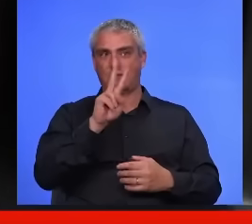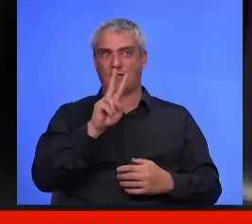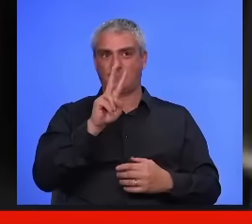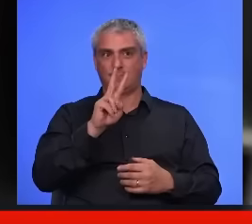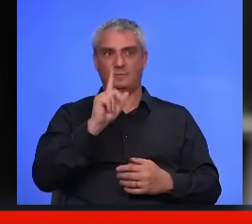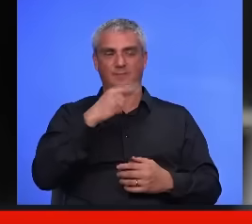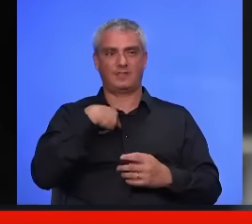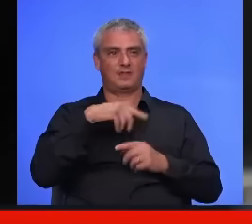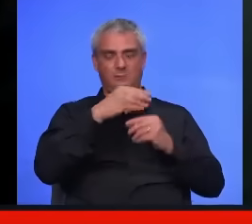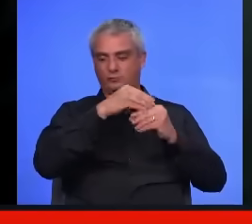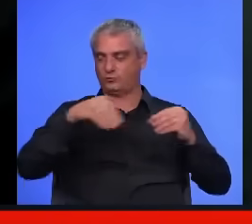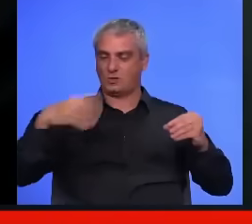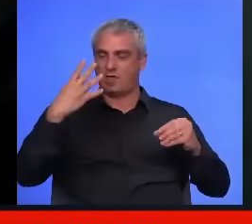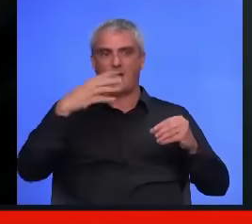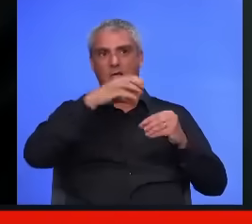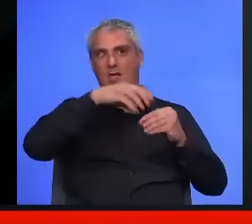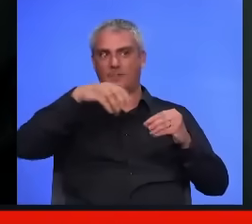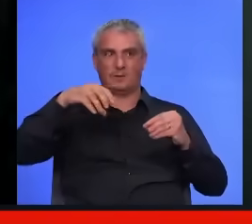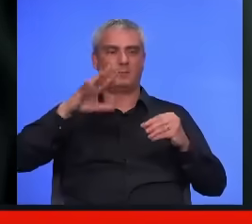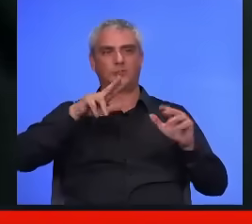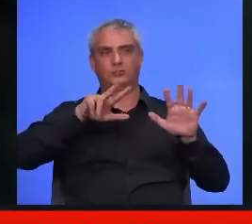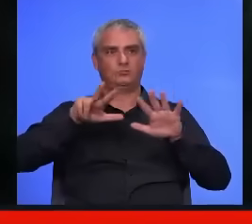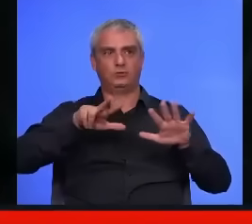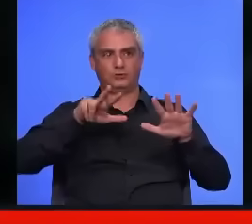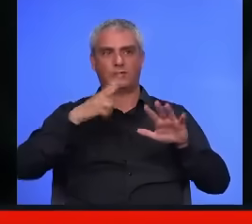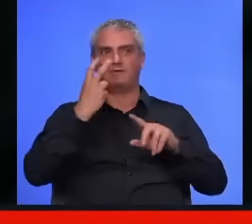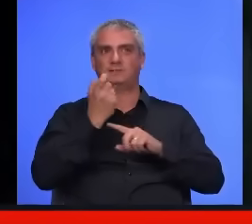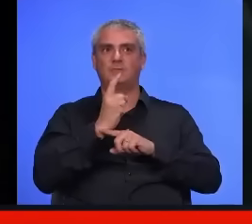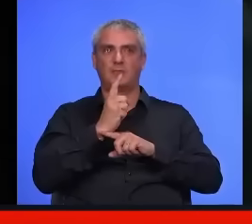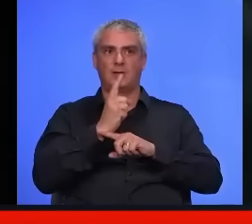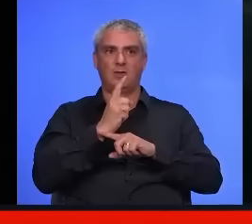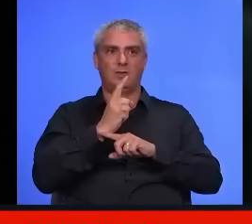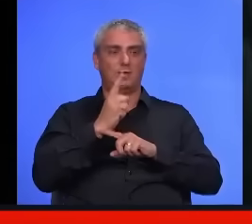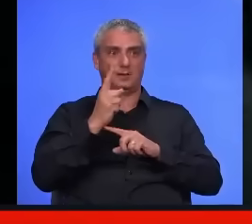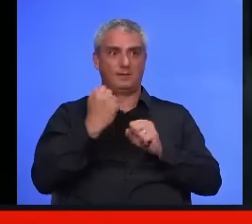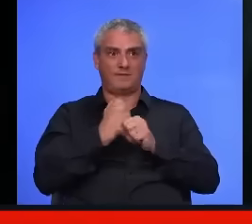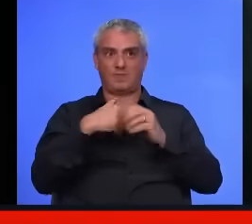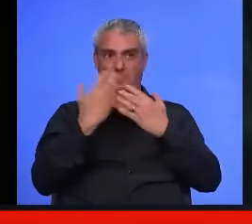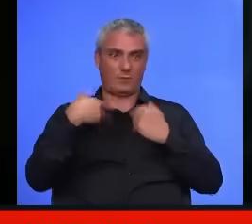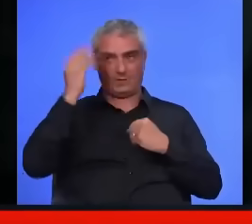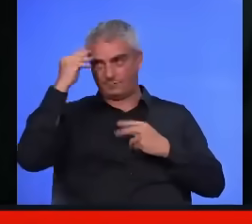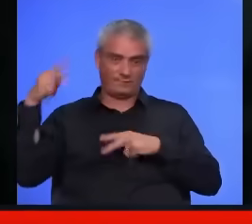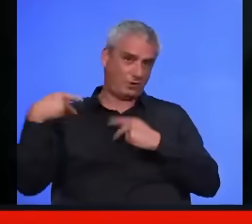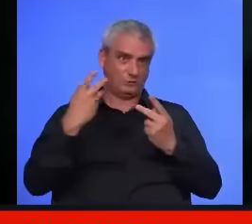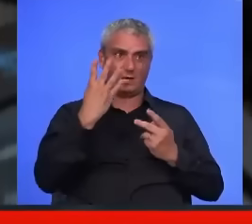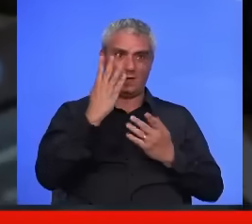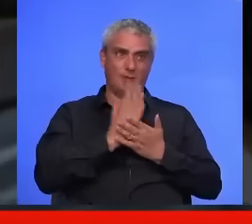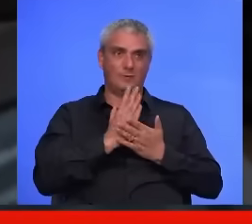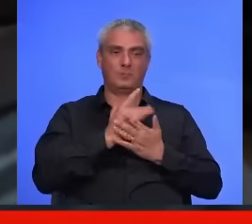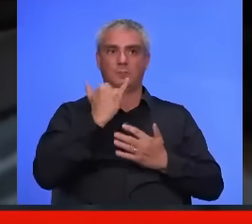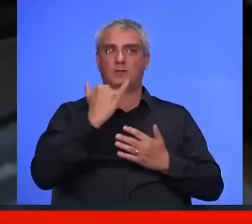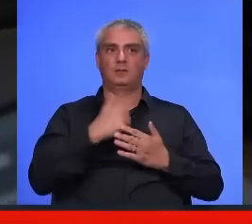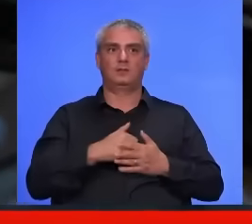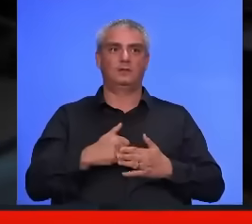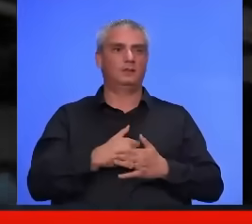אבל אני מדפיס בשורות של ארבע אז זה לוקח בערך שמונה שעות ו20 דקות אז כאילו מפיל אותו בבוקר הולך לבית ספר חוזר יש לך ארבעה מתנים כן זה